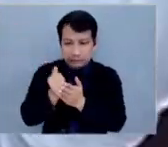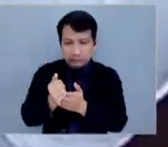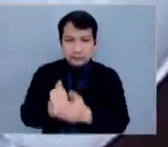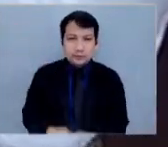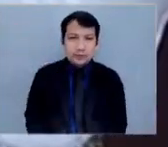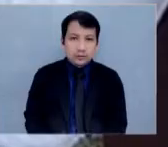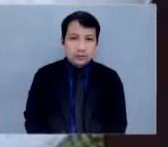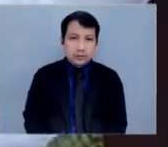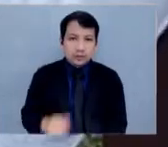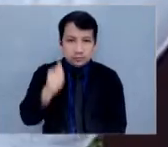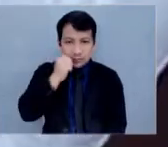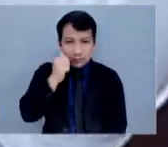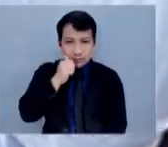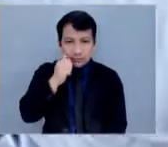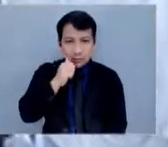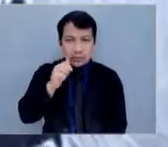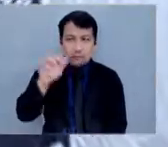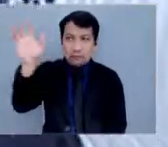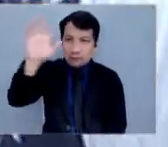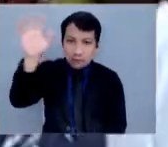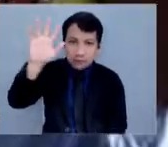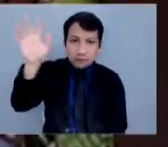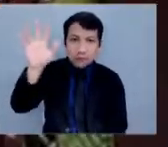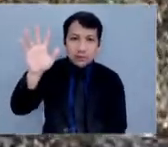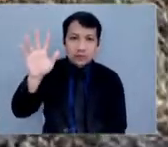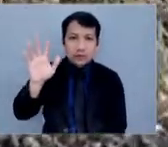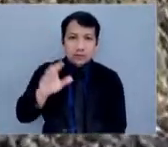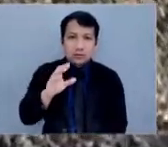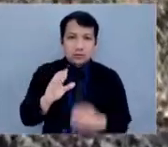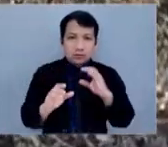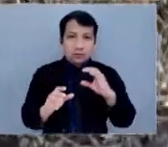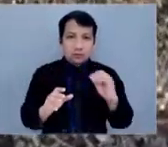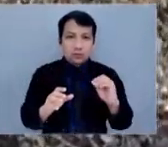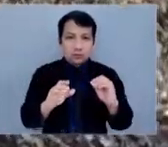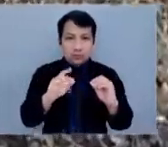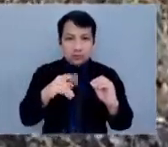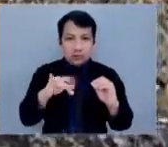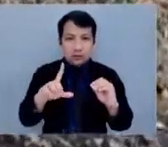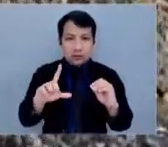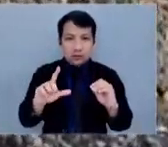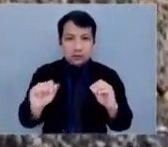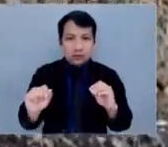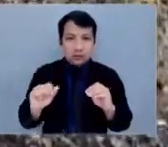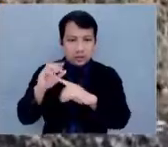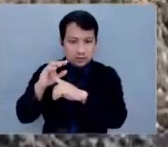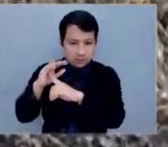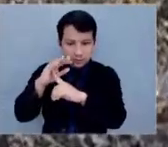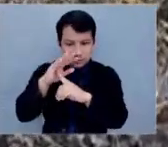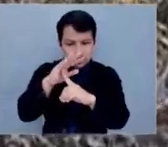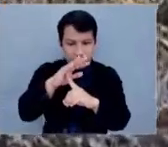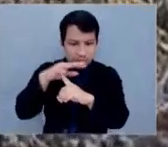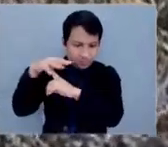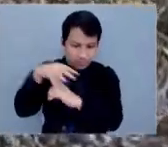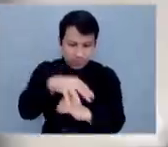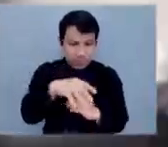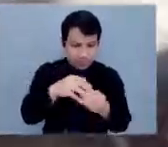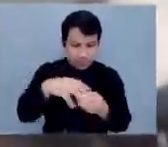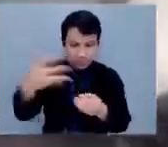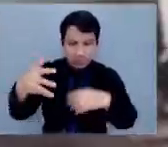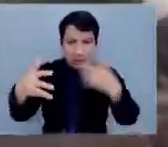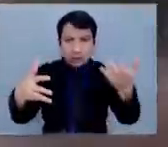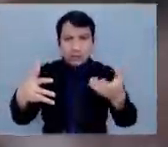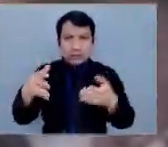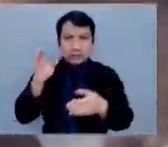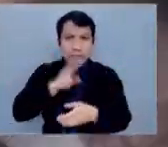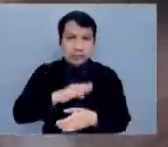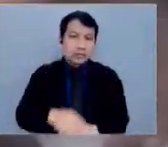antes kumaway na. Yung co-pilot ata siguro yon. Yung pagkabagsak ng helicopter, talagang yupi na, hiwalay na pati mga hélice. Pero